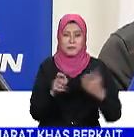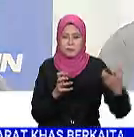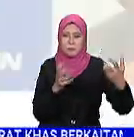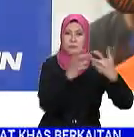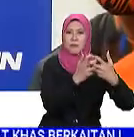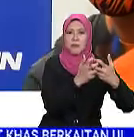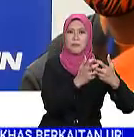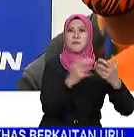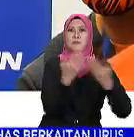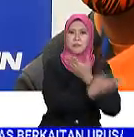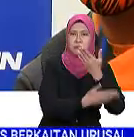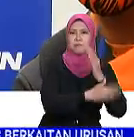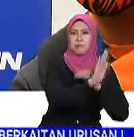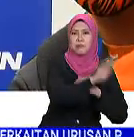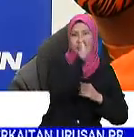sana lah. Dalam kejadian ni